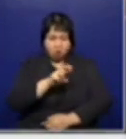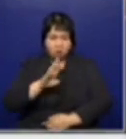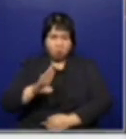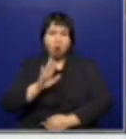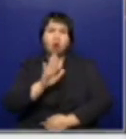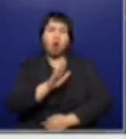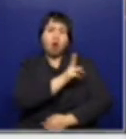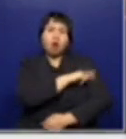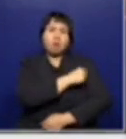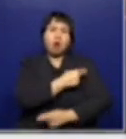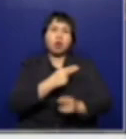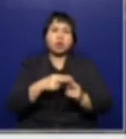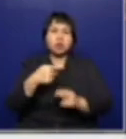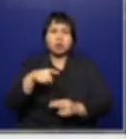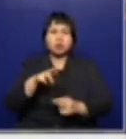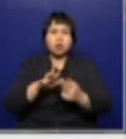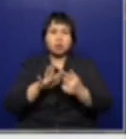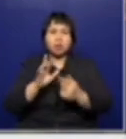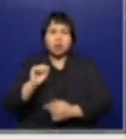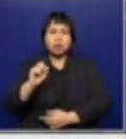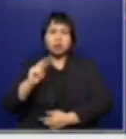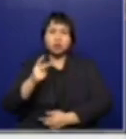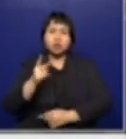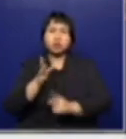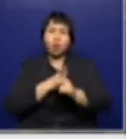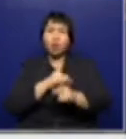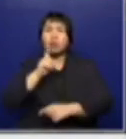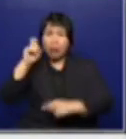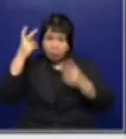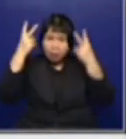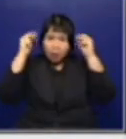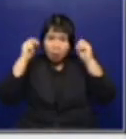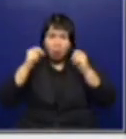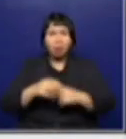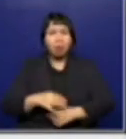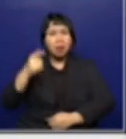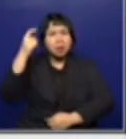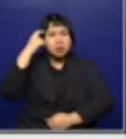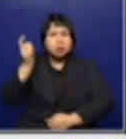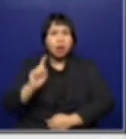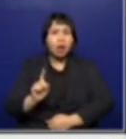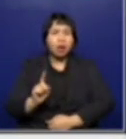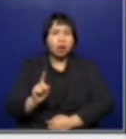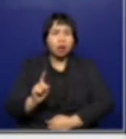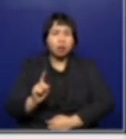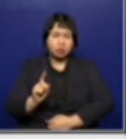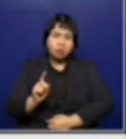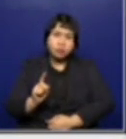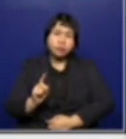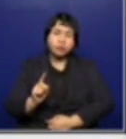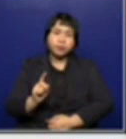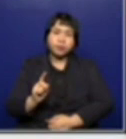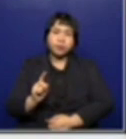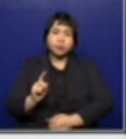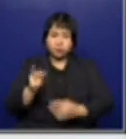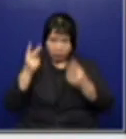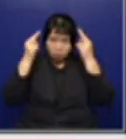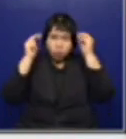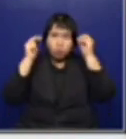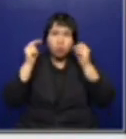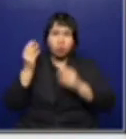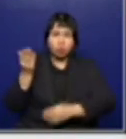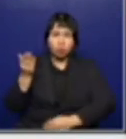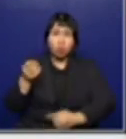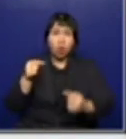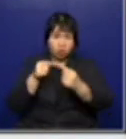งค์อันนี้ผมต้องถามนายกว่านายกมีเจตนาอะไรท่านนายกครับเนื่องจากเ